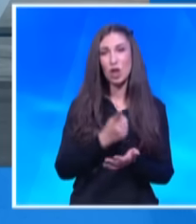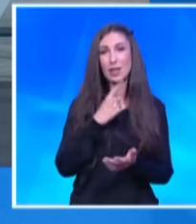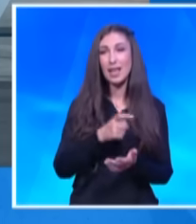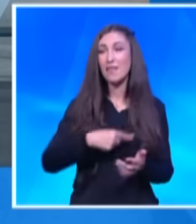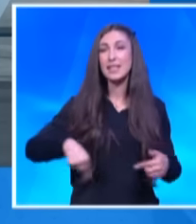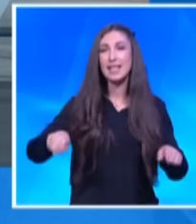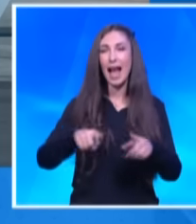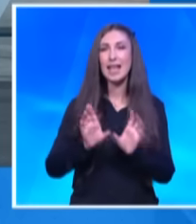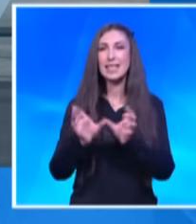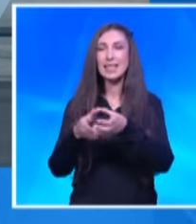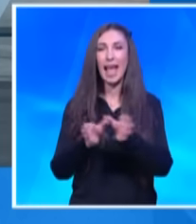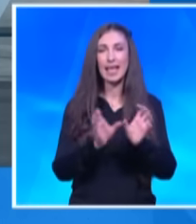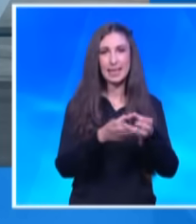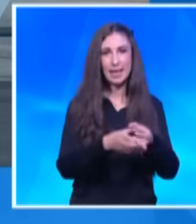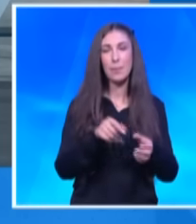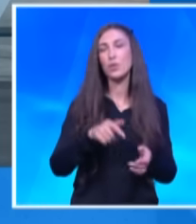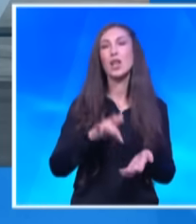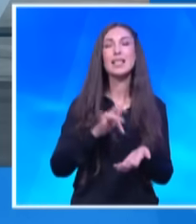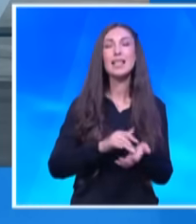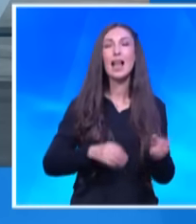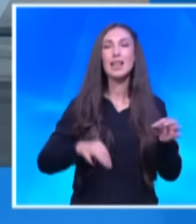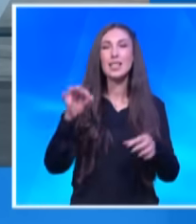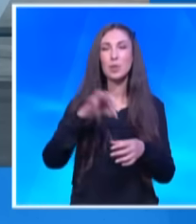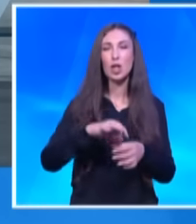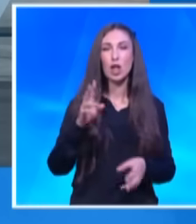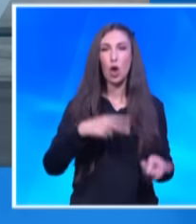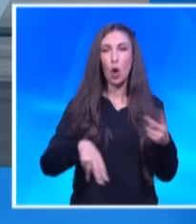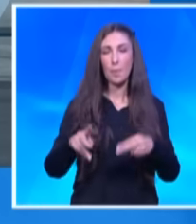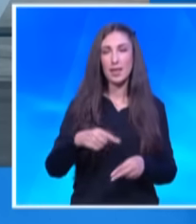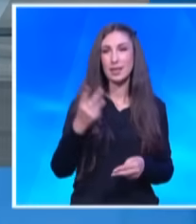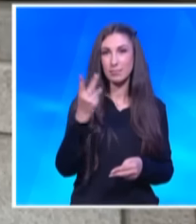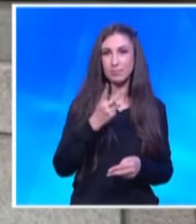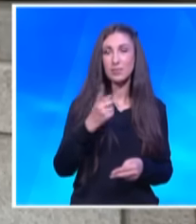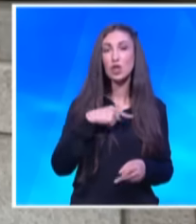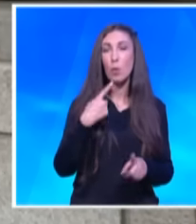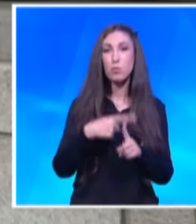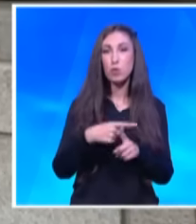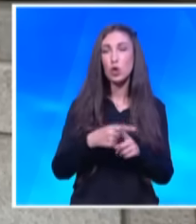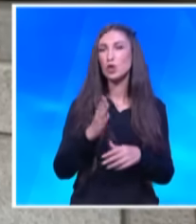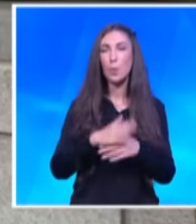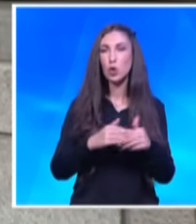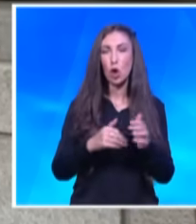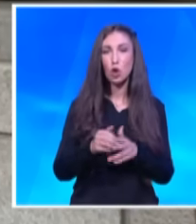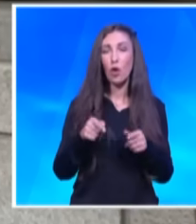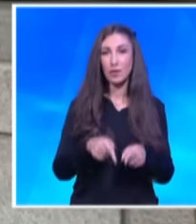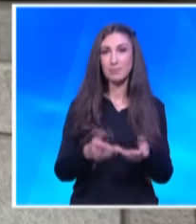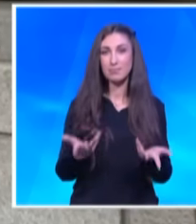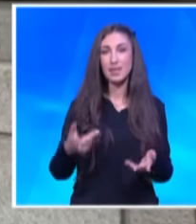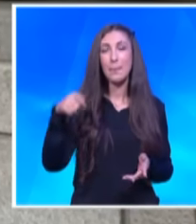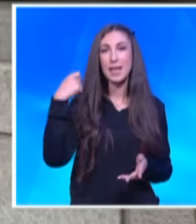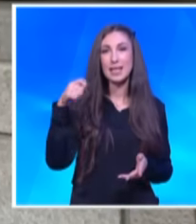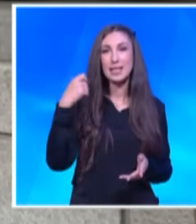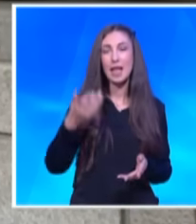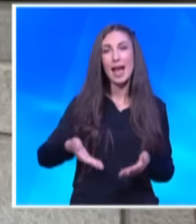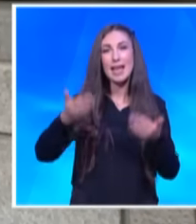всяка една секция. От Централната избирателна комисия отчетоха като плюс за подготовката това, че президентът